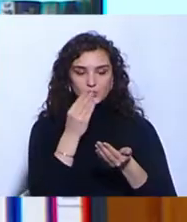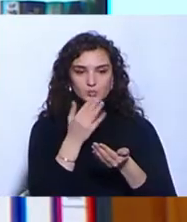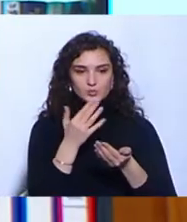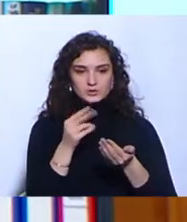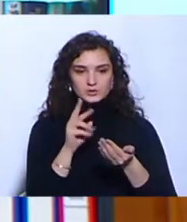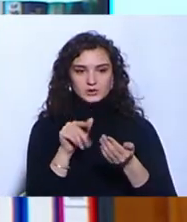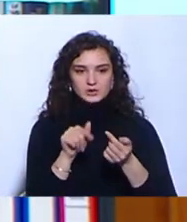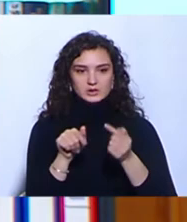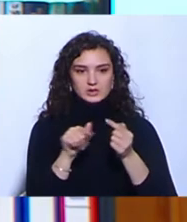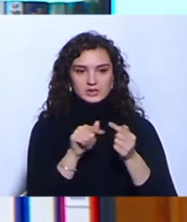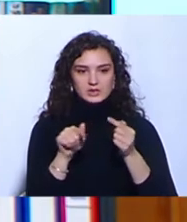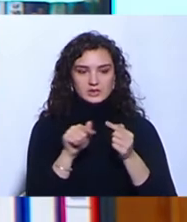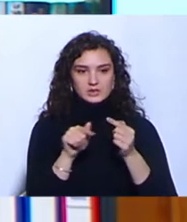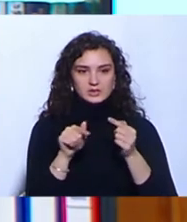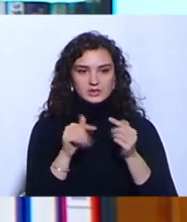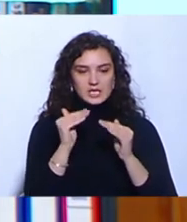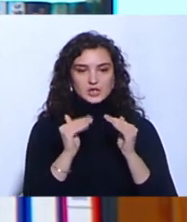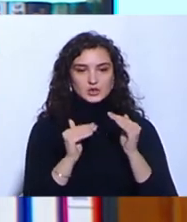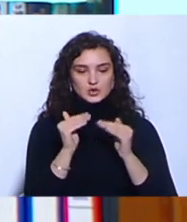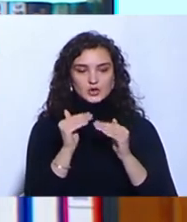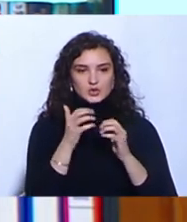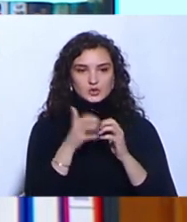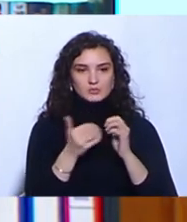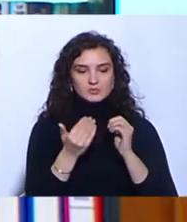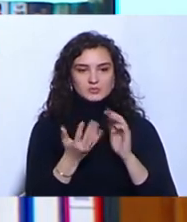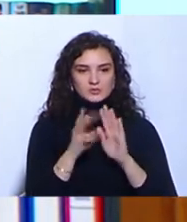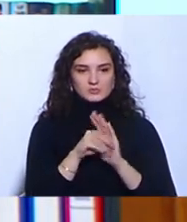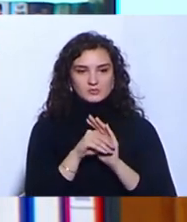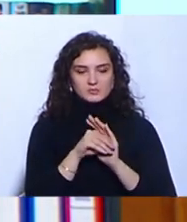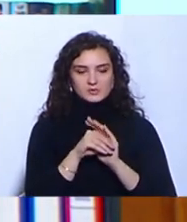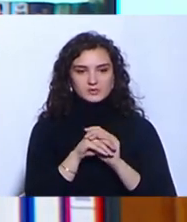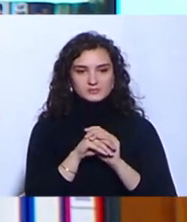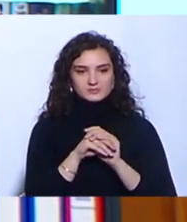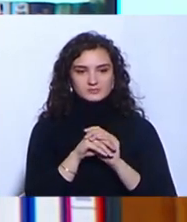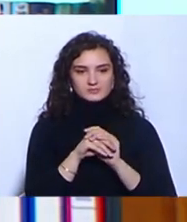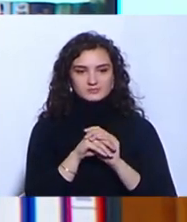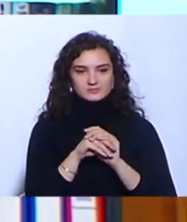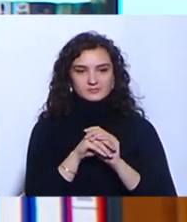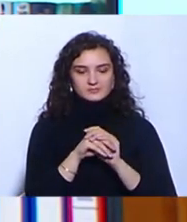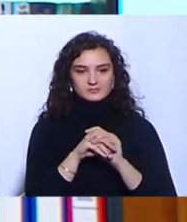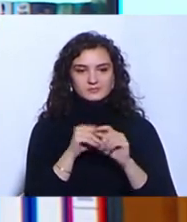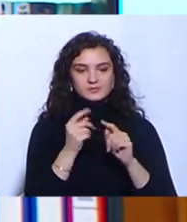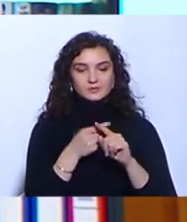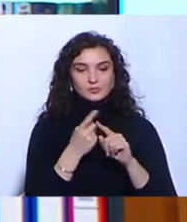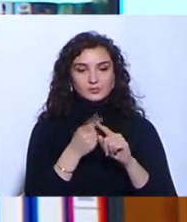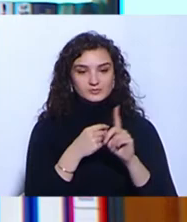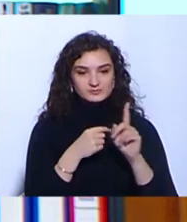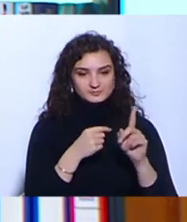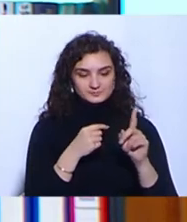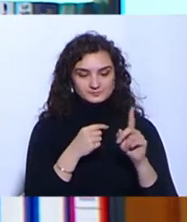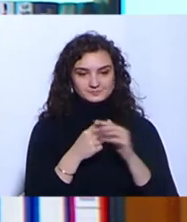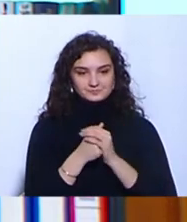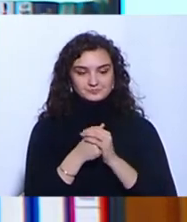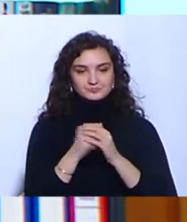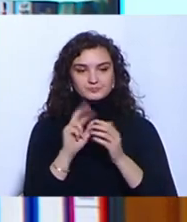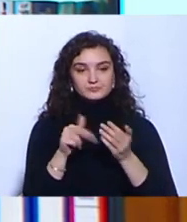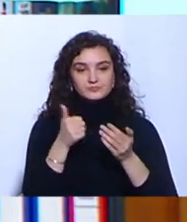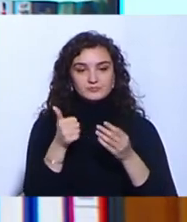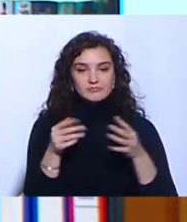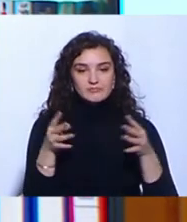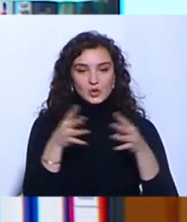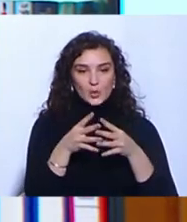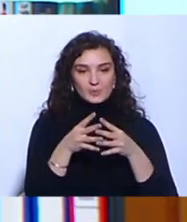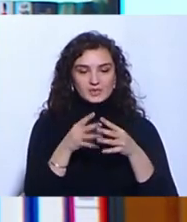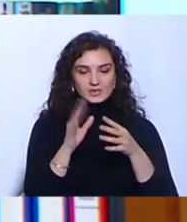და გააწონასწორებს მის შემცველობას. ეს არის ამ შემთხვევაში კარტოფილი და კარგი